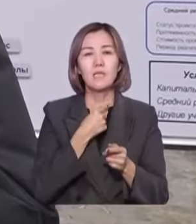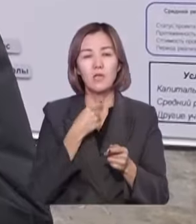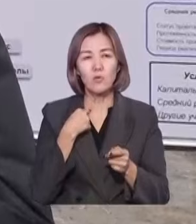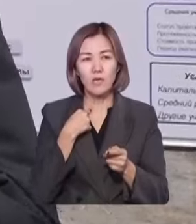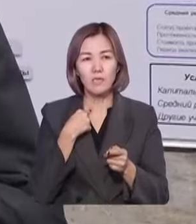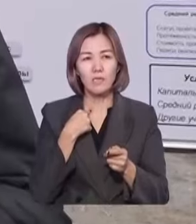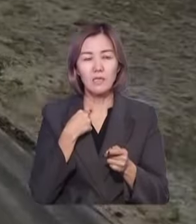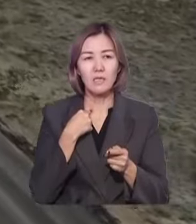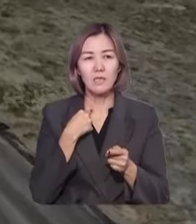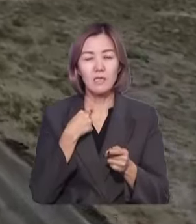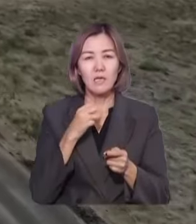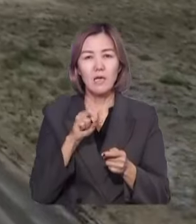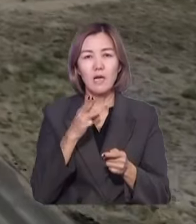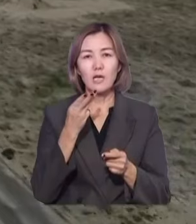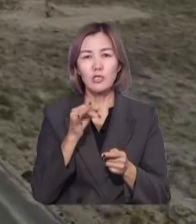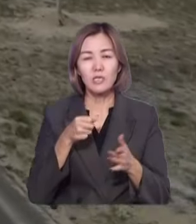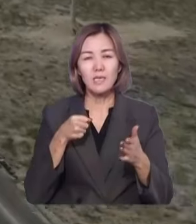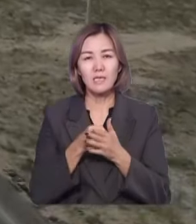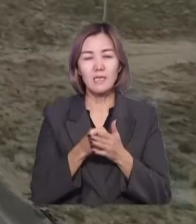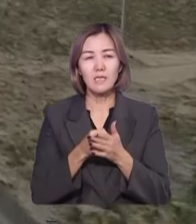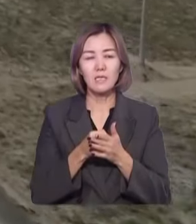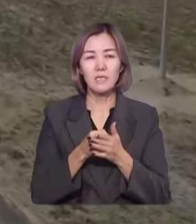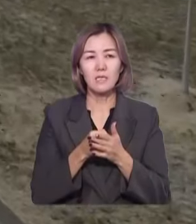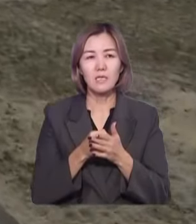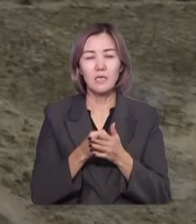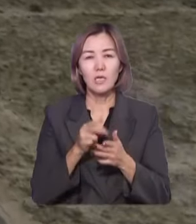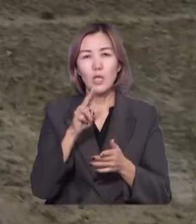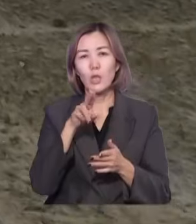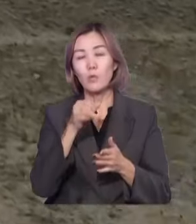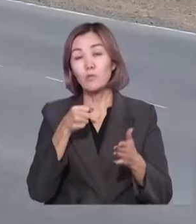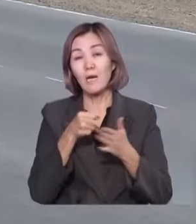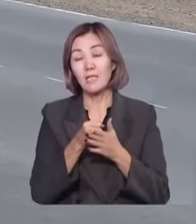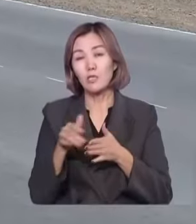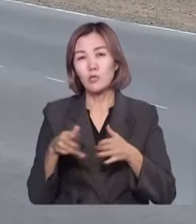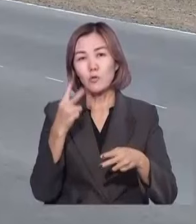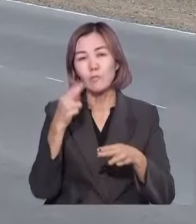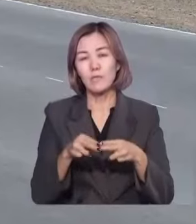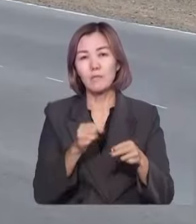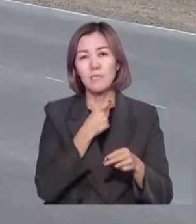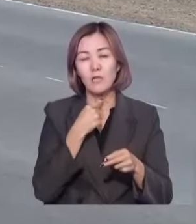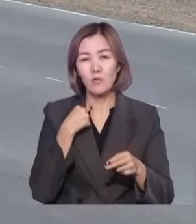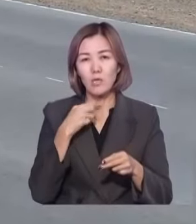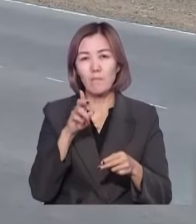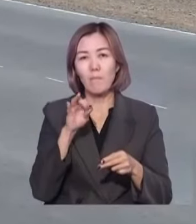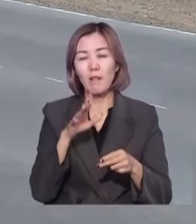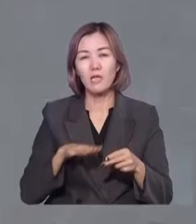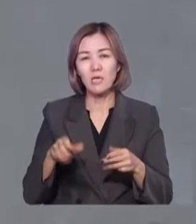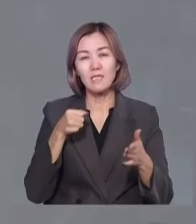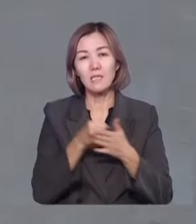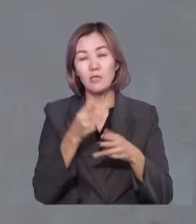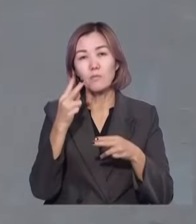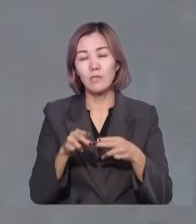Талдықорғаннан Ақшеге дейін, Дружбаға дейін жолды бітіреміз. Талдықорғаннан Балқаш көліне дейін жолды бітіреміз. Және